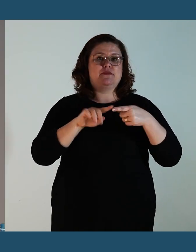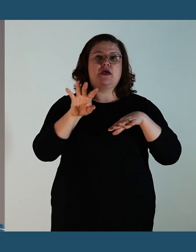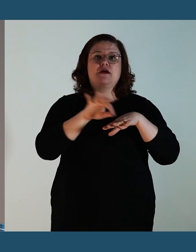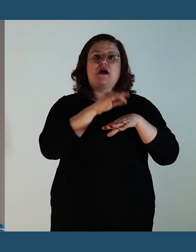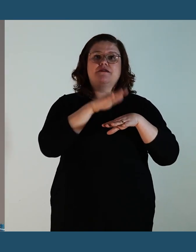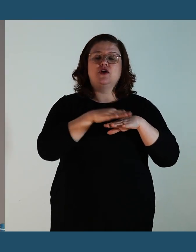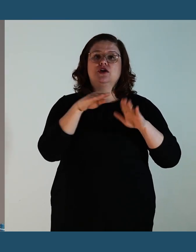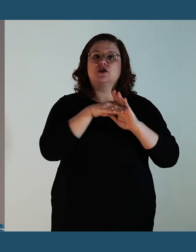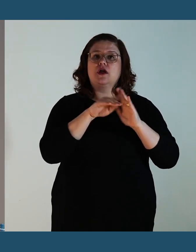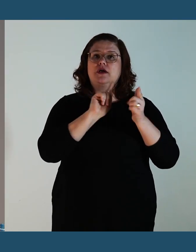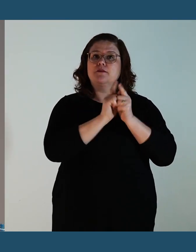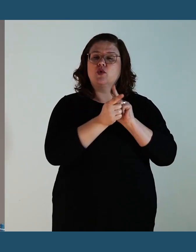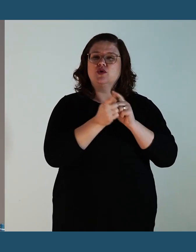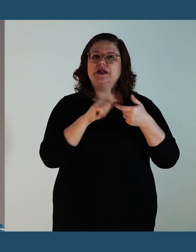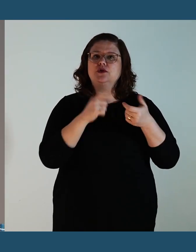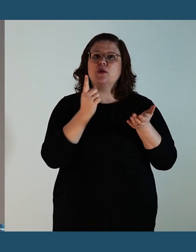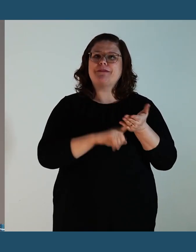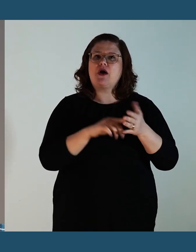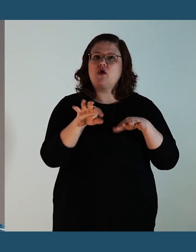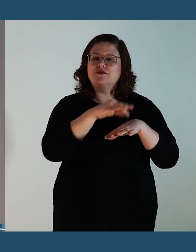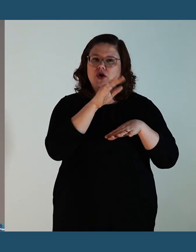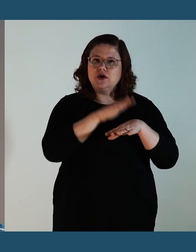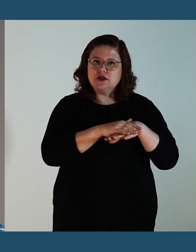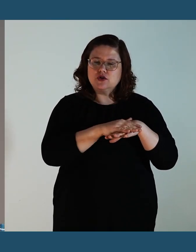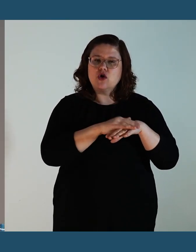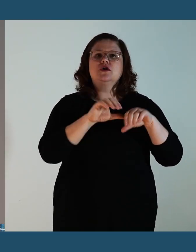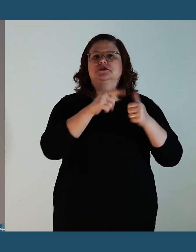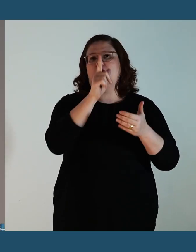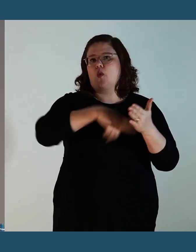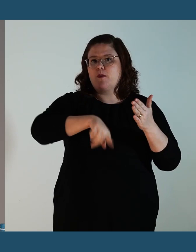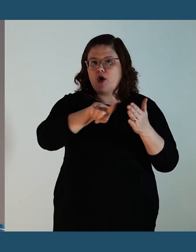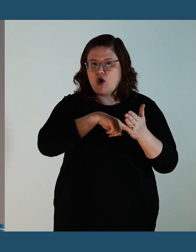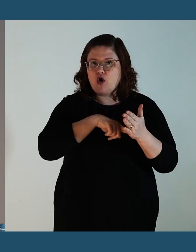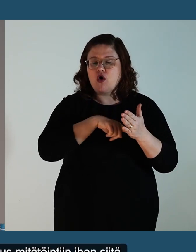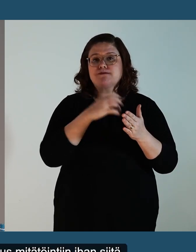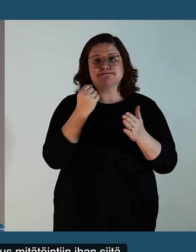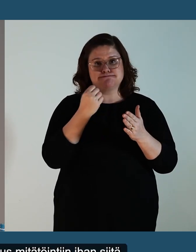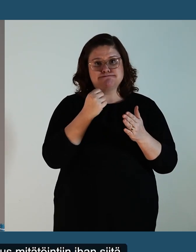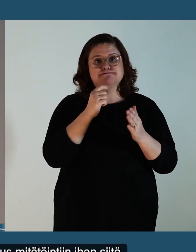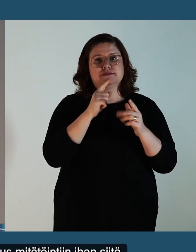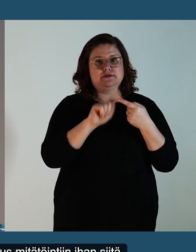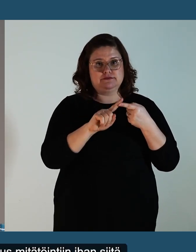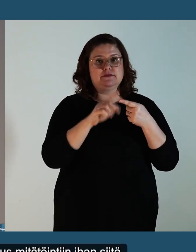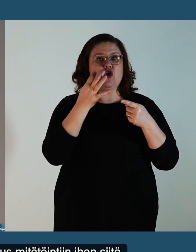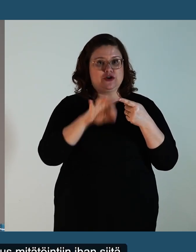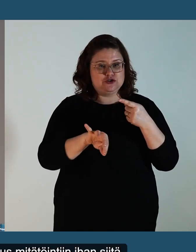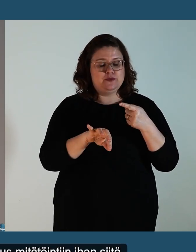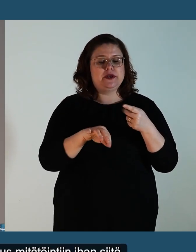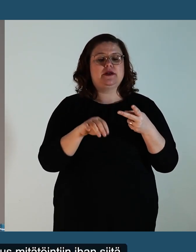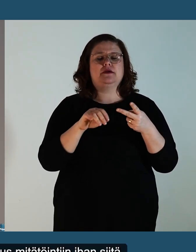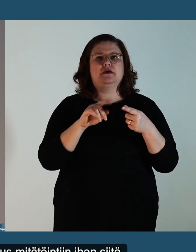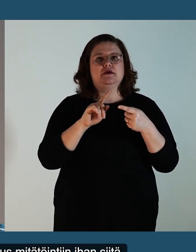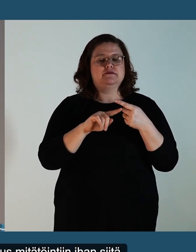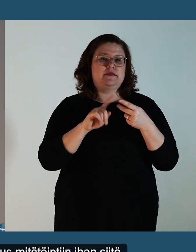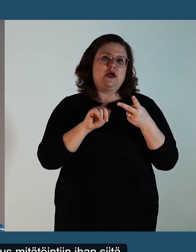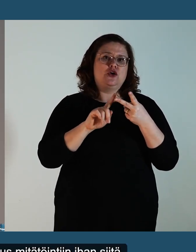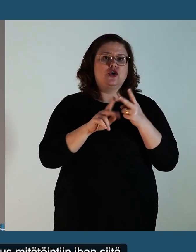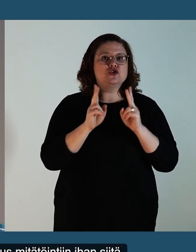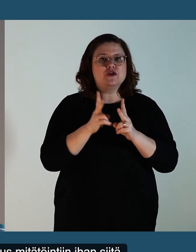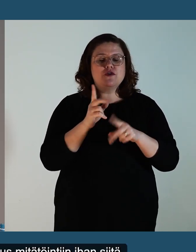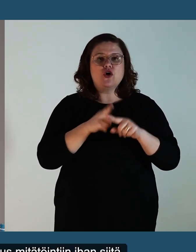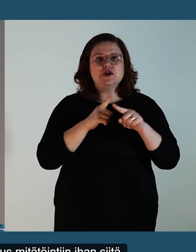mitkä liittyvät pakkoavioliittoihin. Eli pakkoavioliiton kumoaminen on mahdollista. Olisin itse toivonut, että myöskin siihen olisi